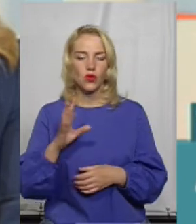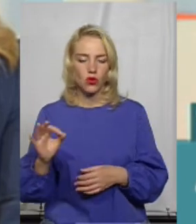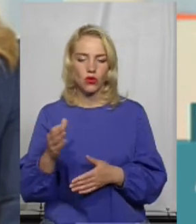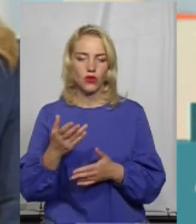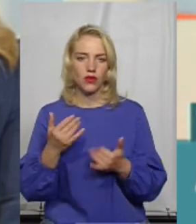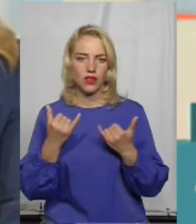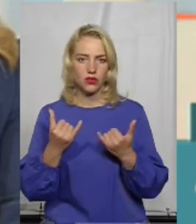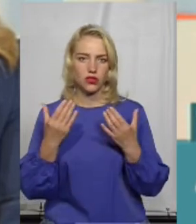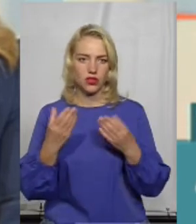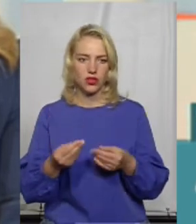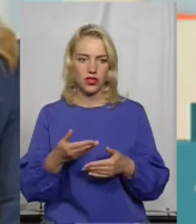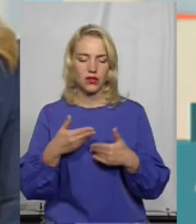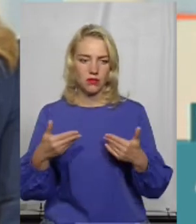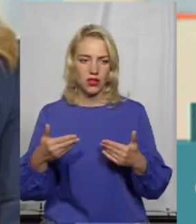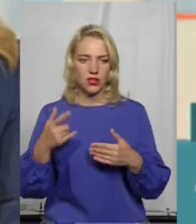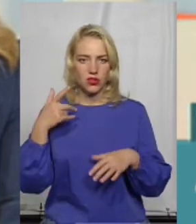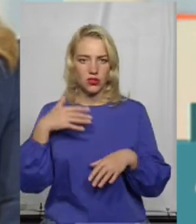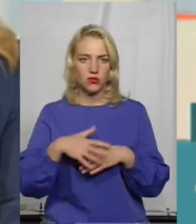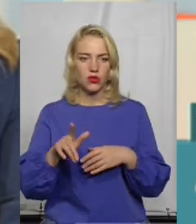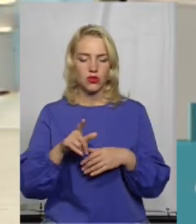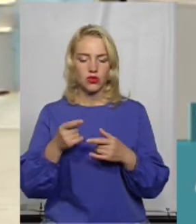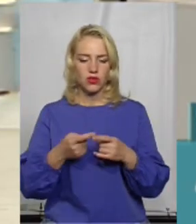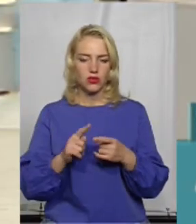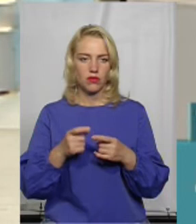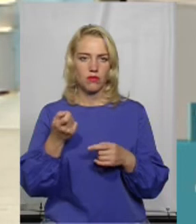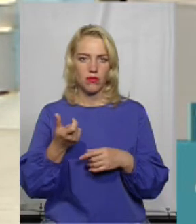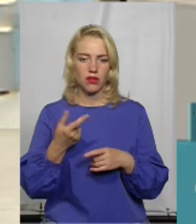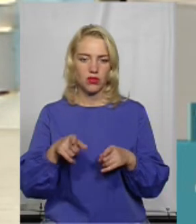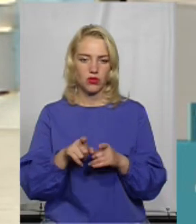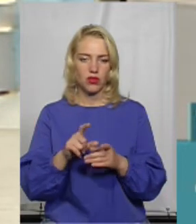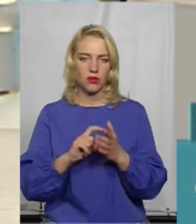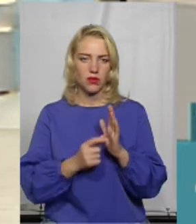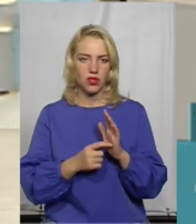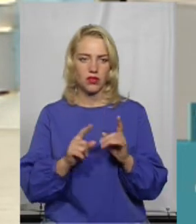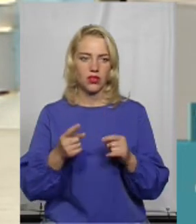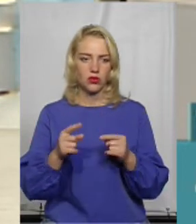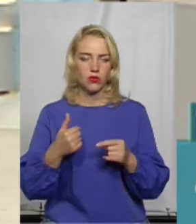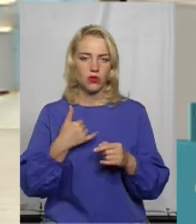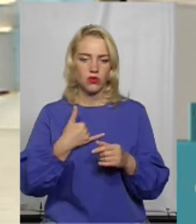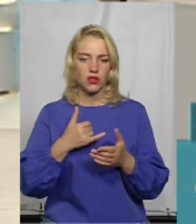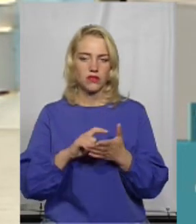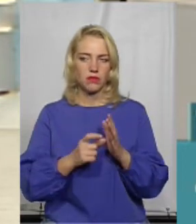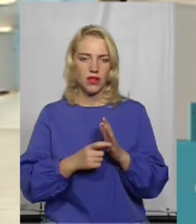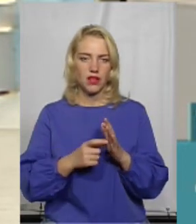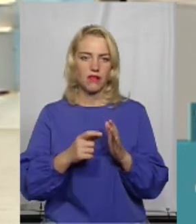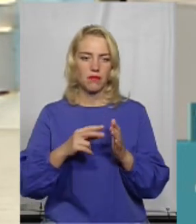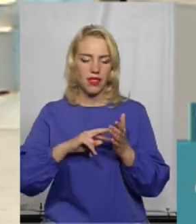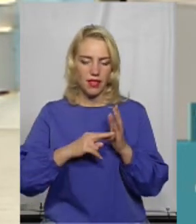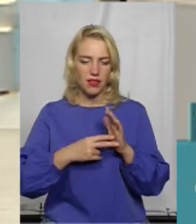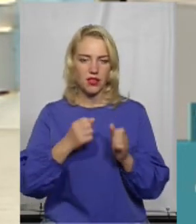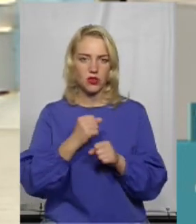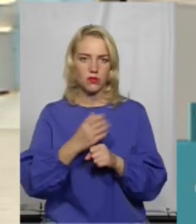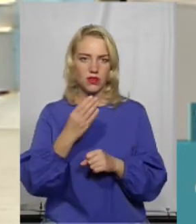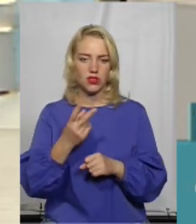вже на сьогоднішній день усвідомлюємо, що її буде мало однієї такої кімнати, тому в нас в планах ще зробити ще одну.